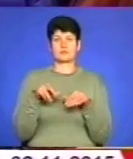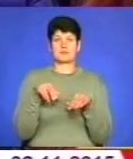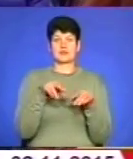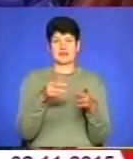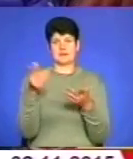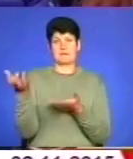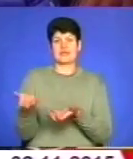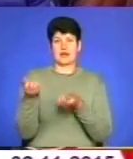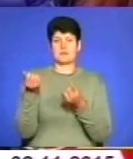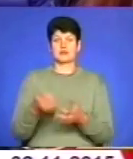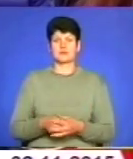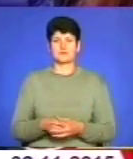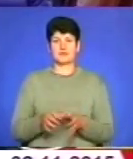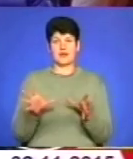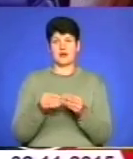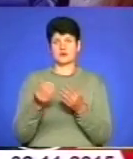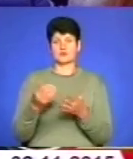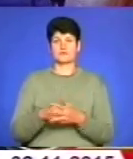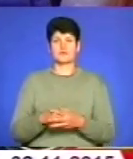її підтримати разом з нею.